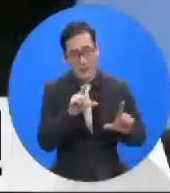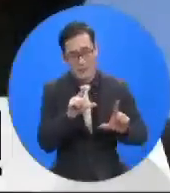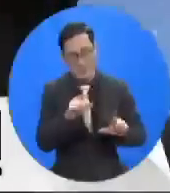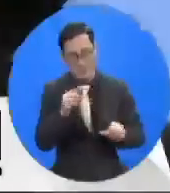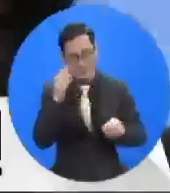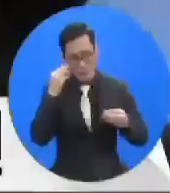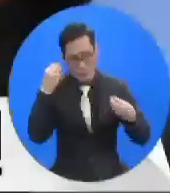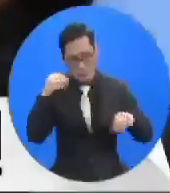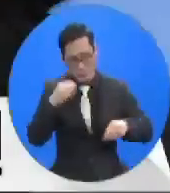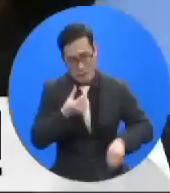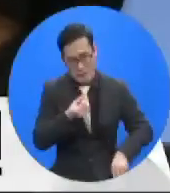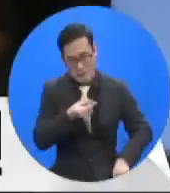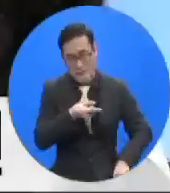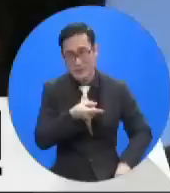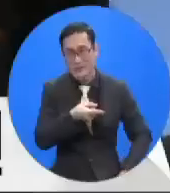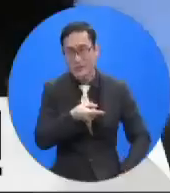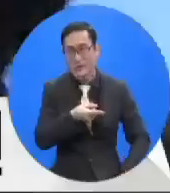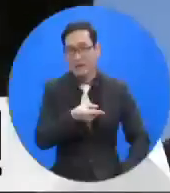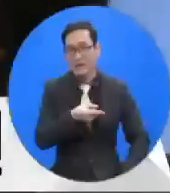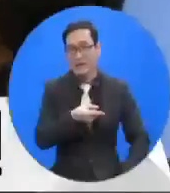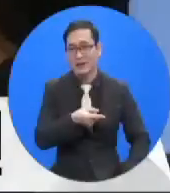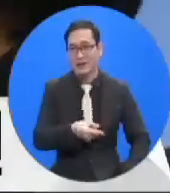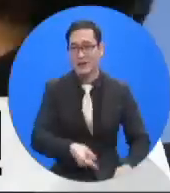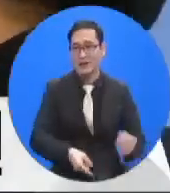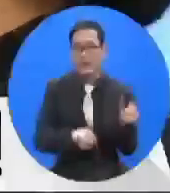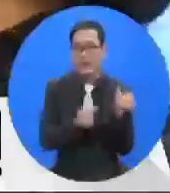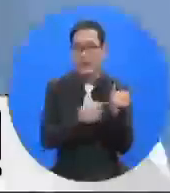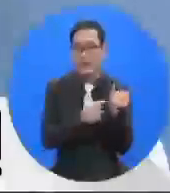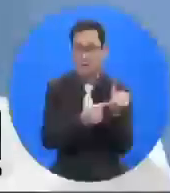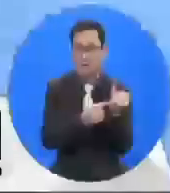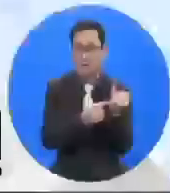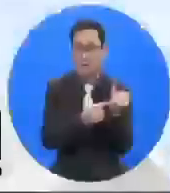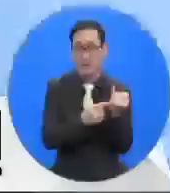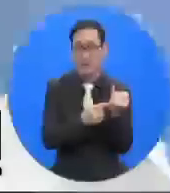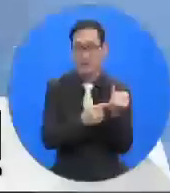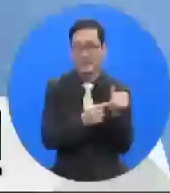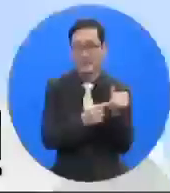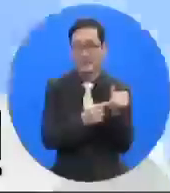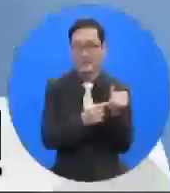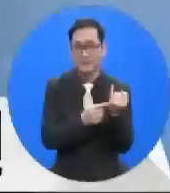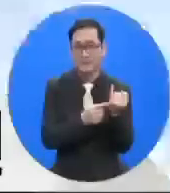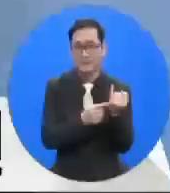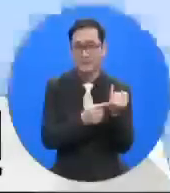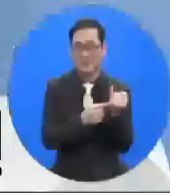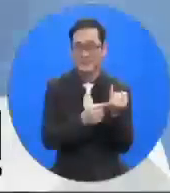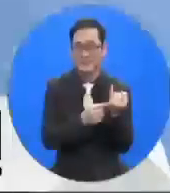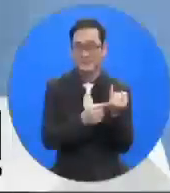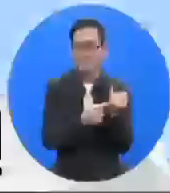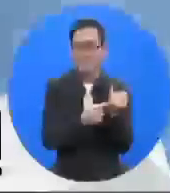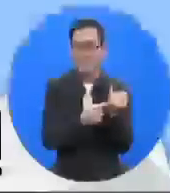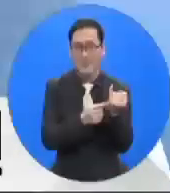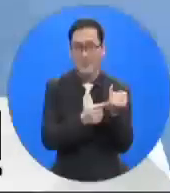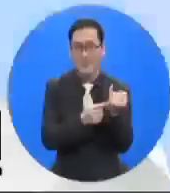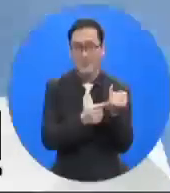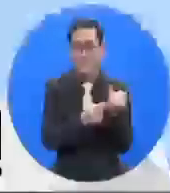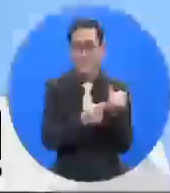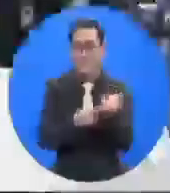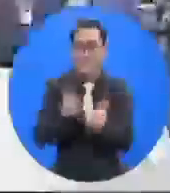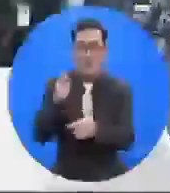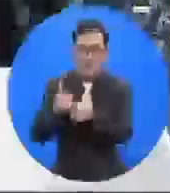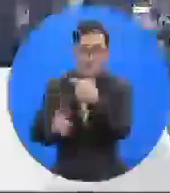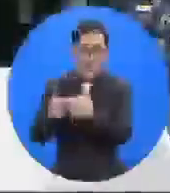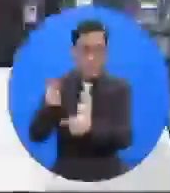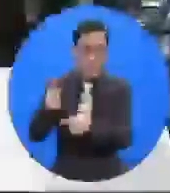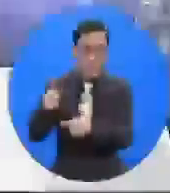들었어요. 그러니까 손혜원 의원 굉장히 그 다양한 일을 하시는구나라는 생각을 우선 했는데요. 보면은 그